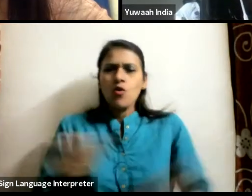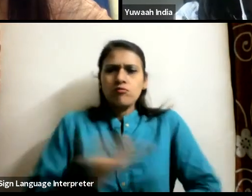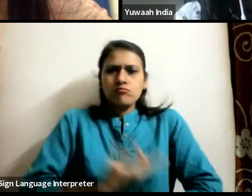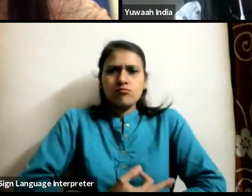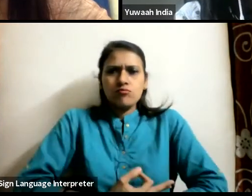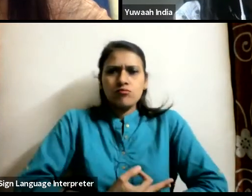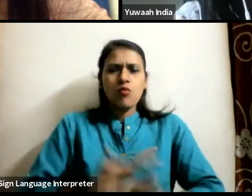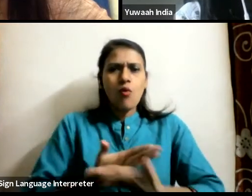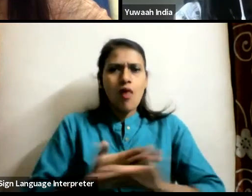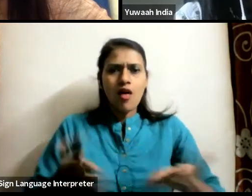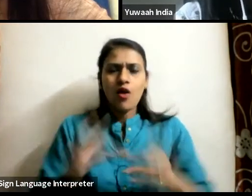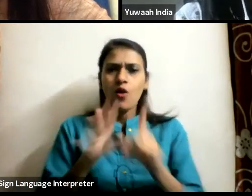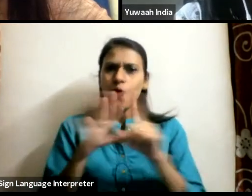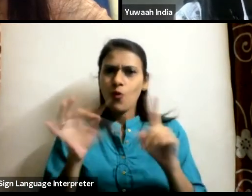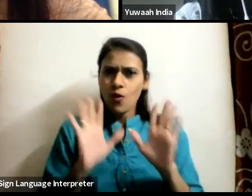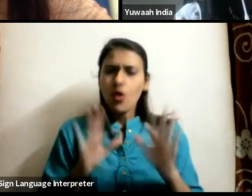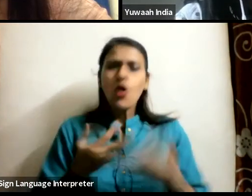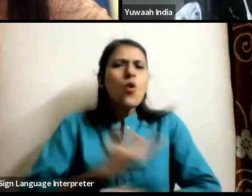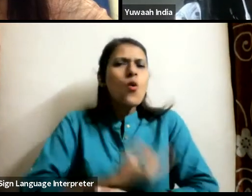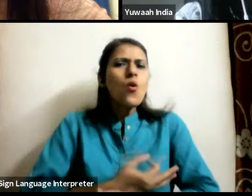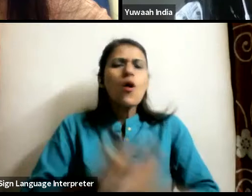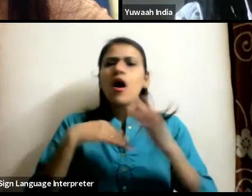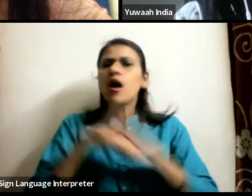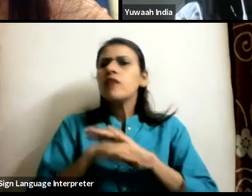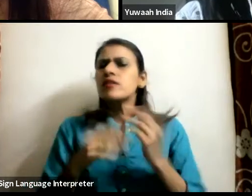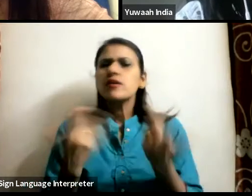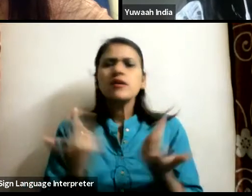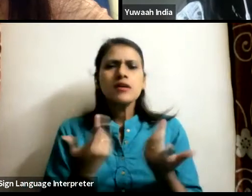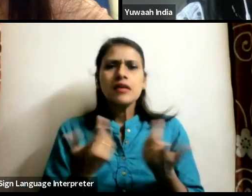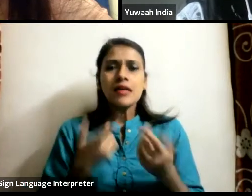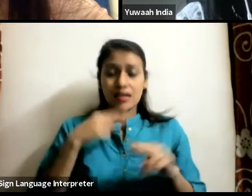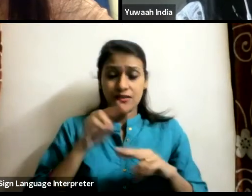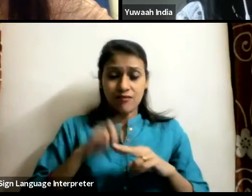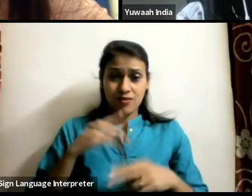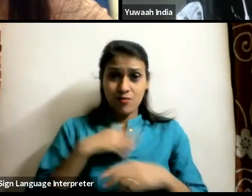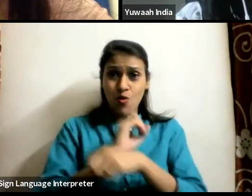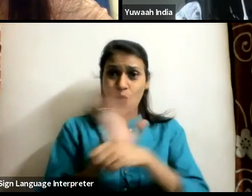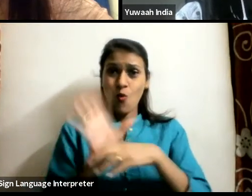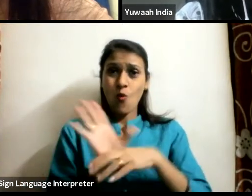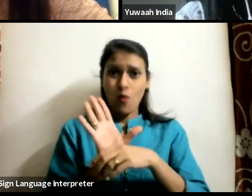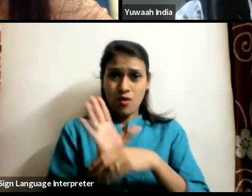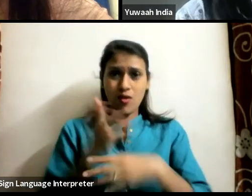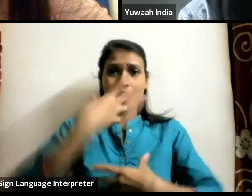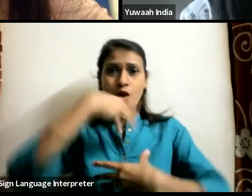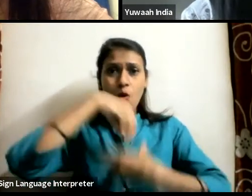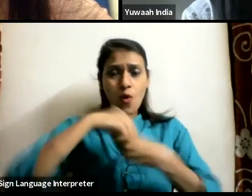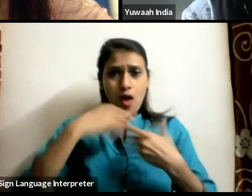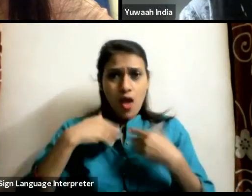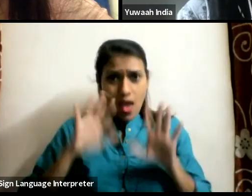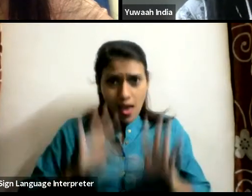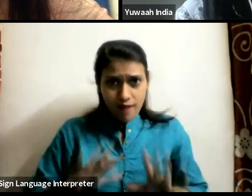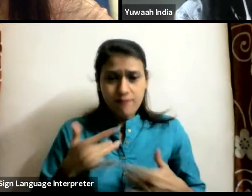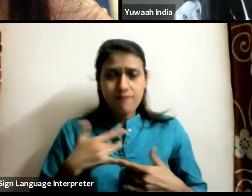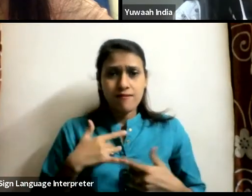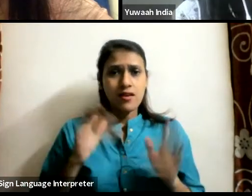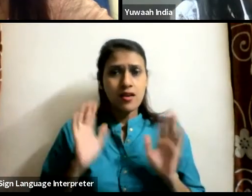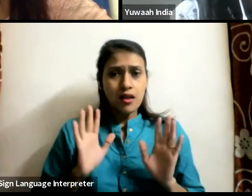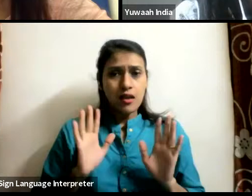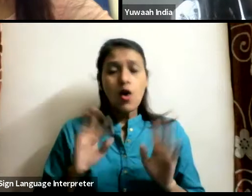सकते हैं? एक तो अगर हम कोविड पेशेंट हैं, एंड ऑल्सो अगर हम केयर टेकर